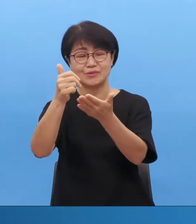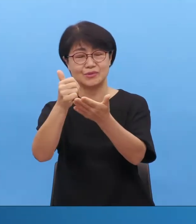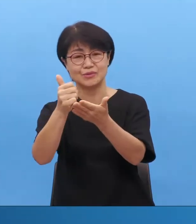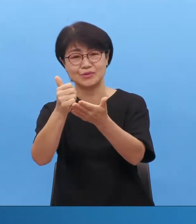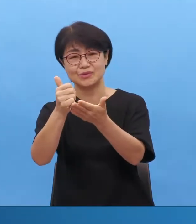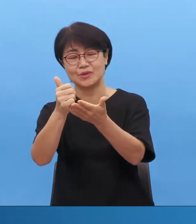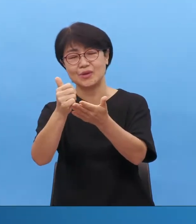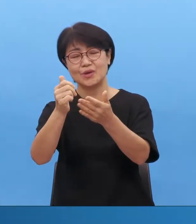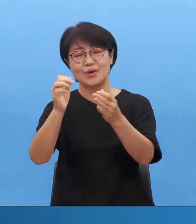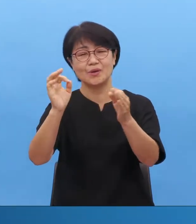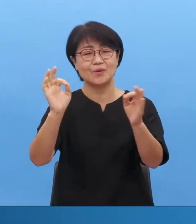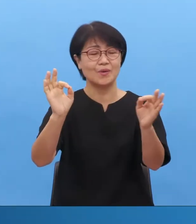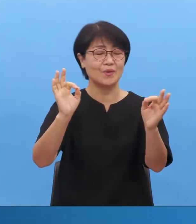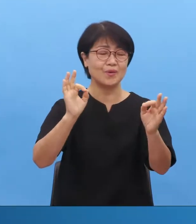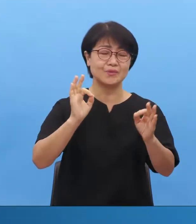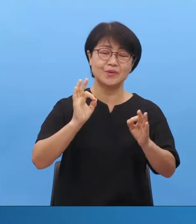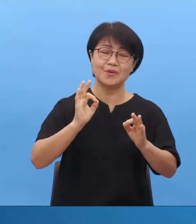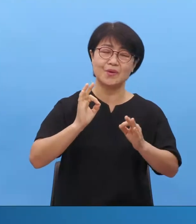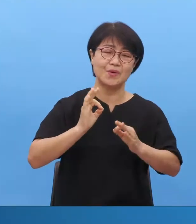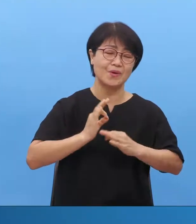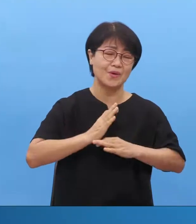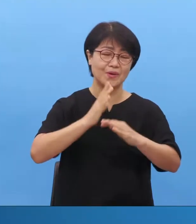놀라운 주, 오